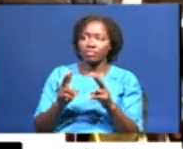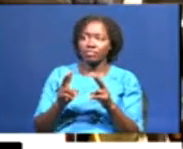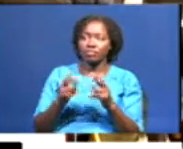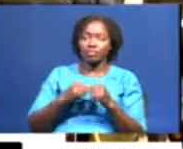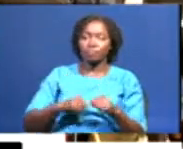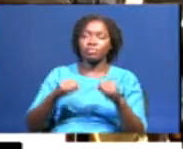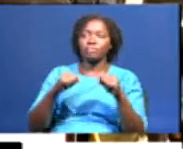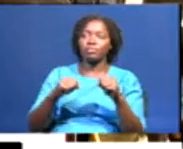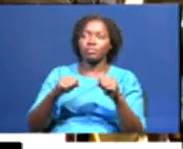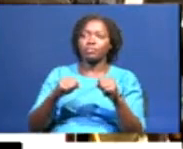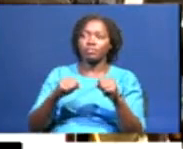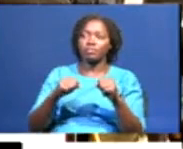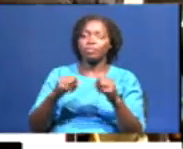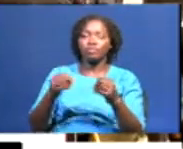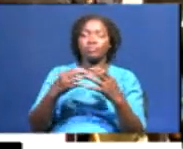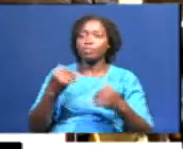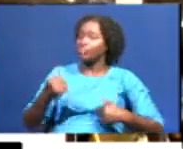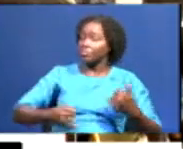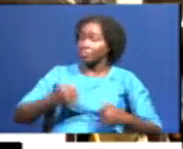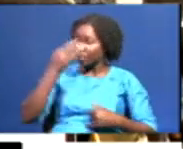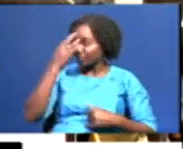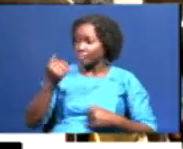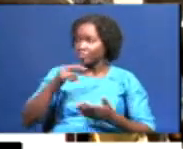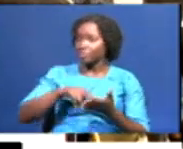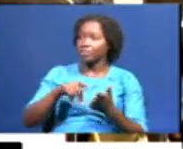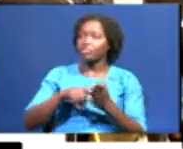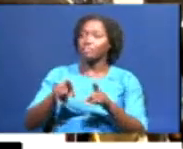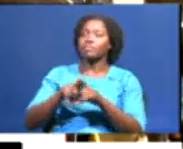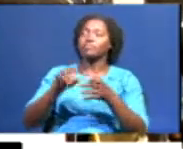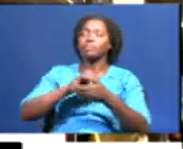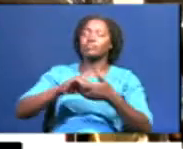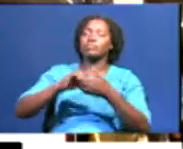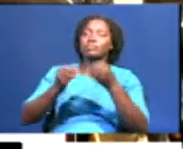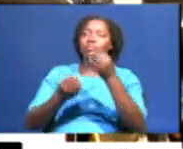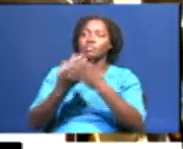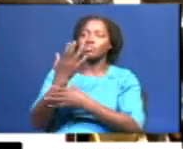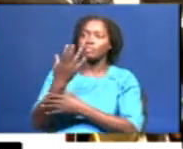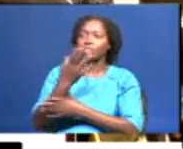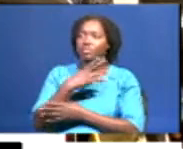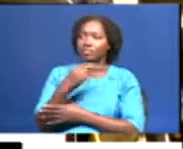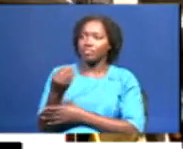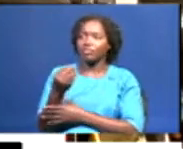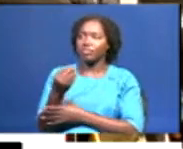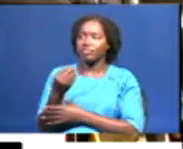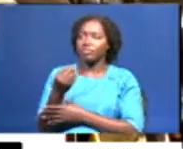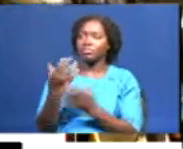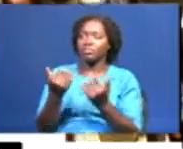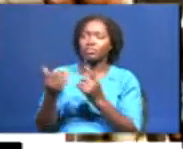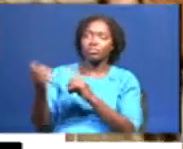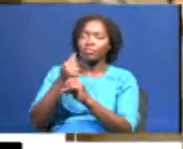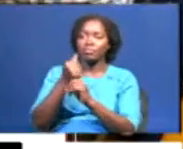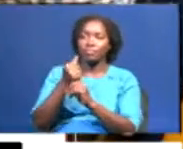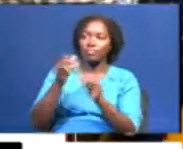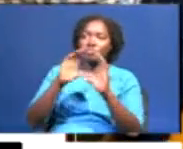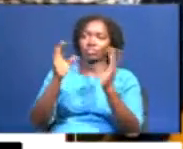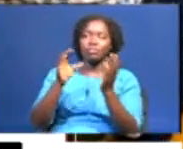masters, it really gives me joy, because it means as a federation we are growing and we are now